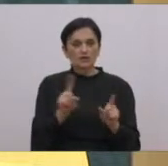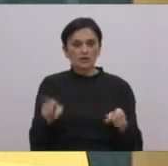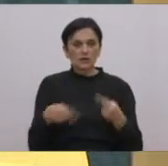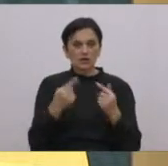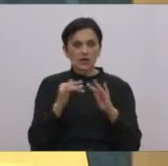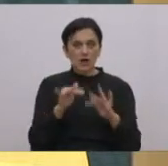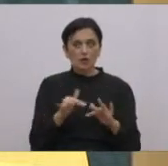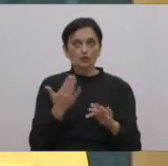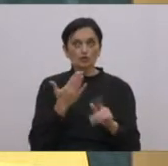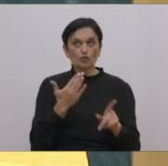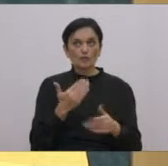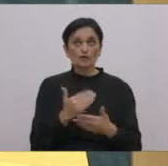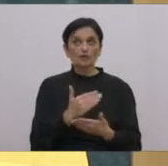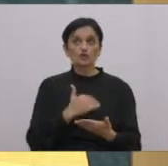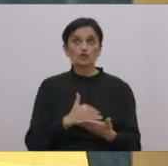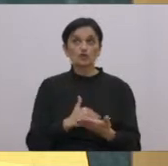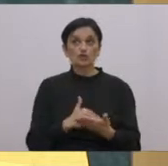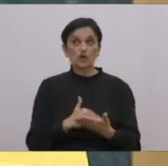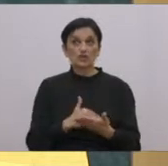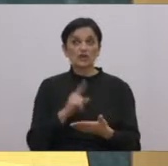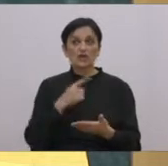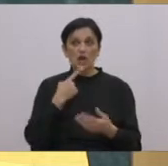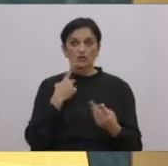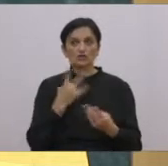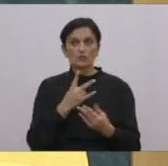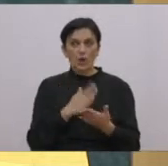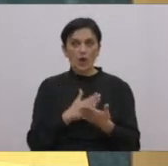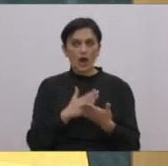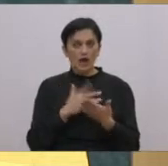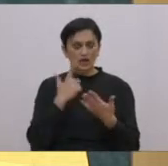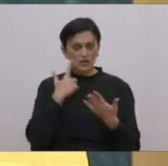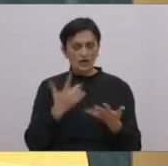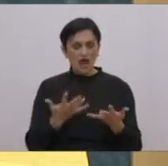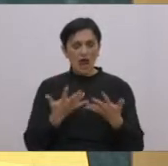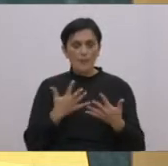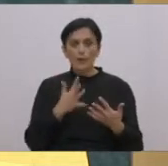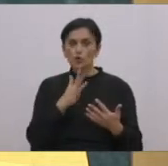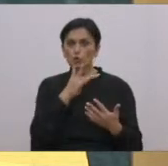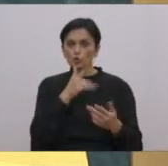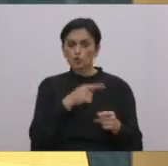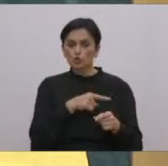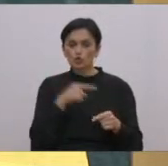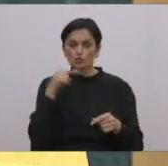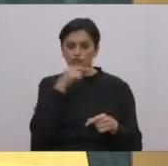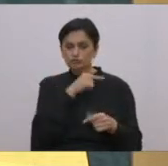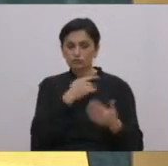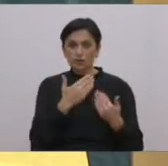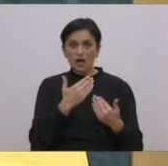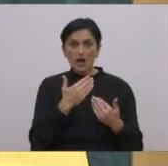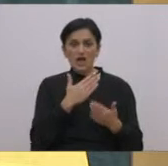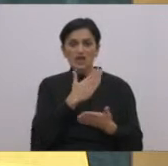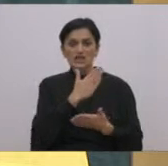kanhorcieleba, romlișe de gadat, ratma unda aris efecti, drostan mimarteba și factura na hevar